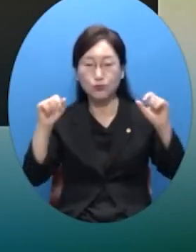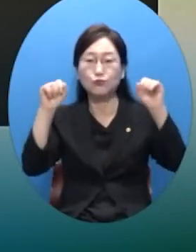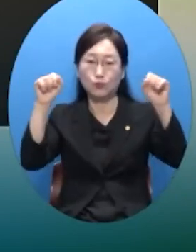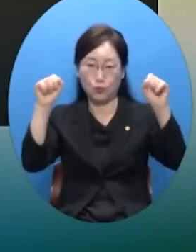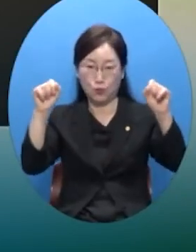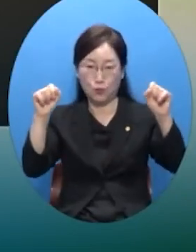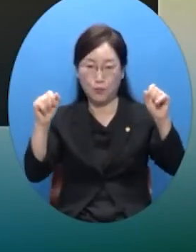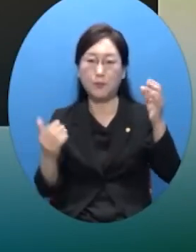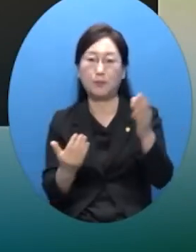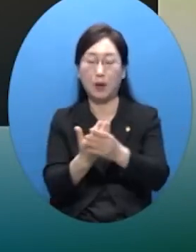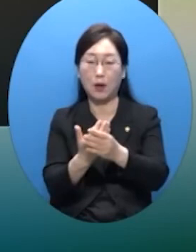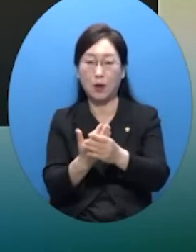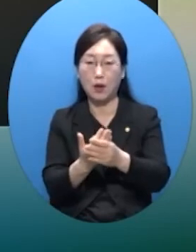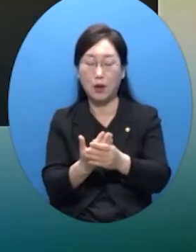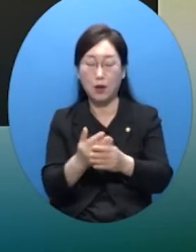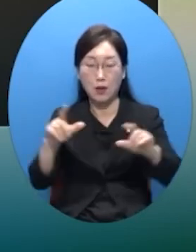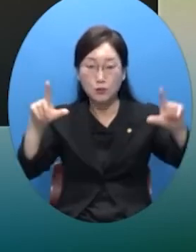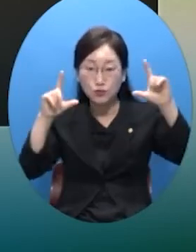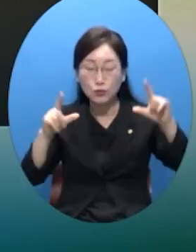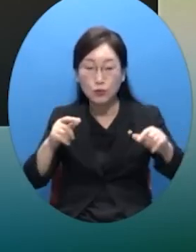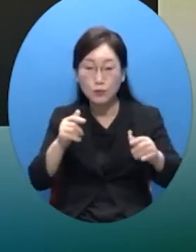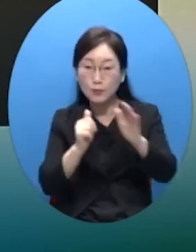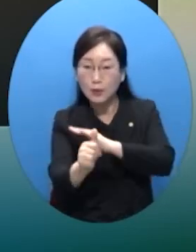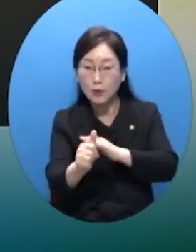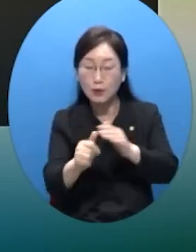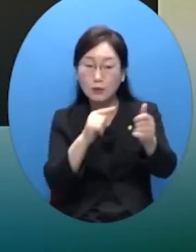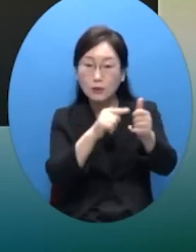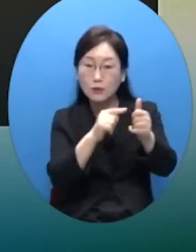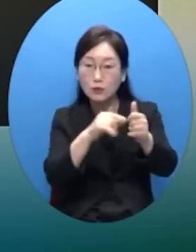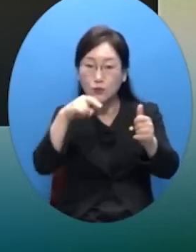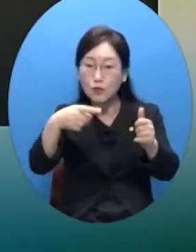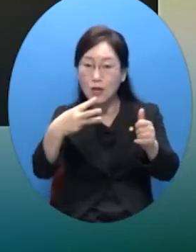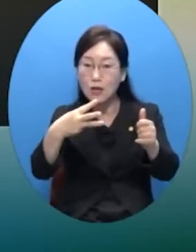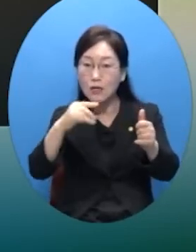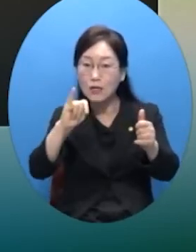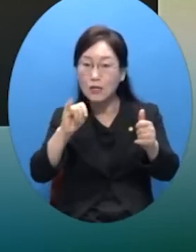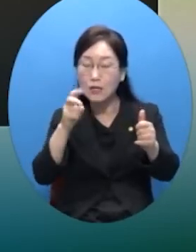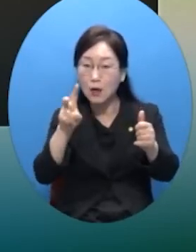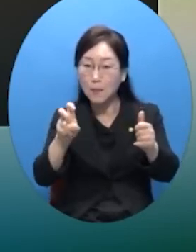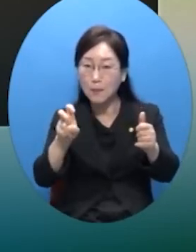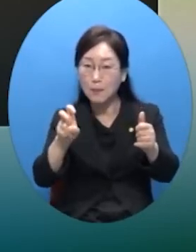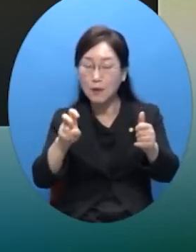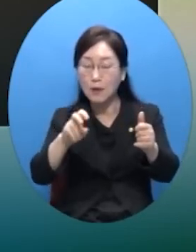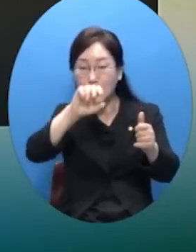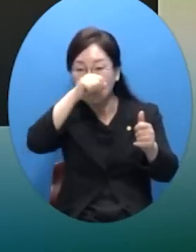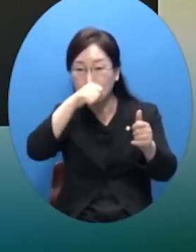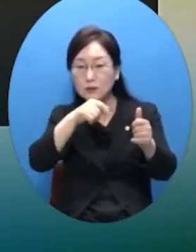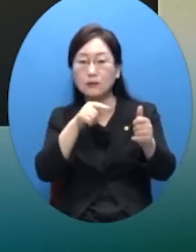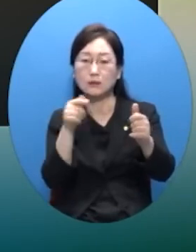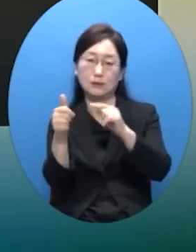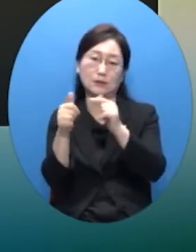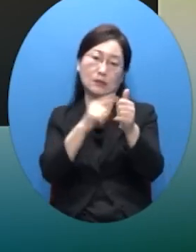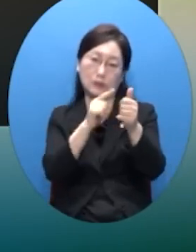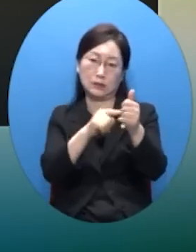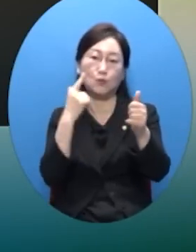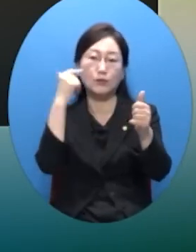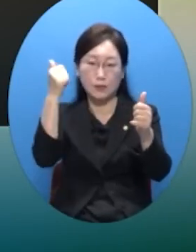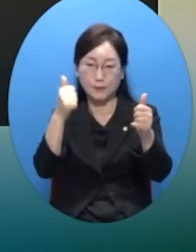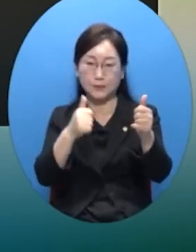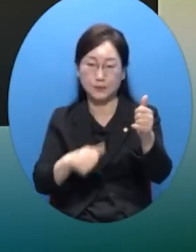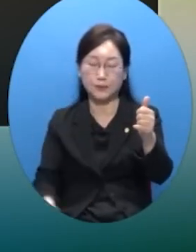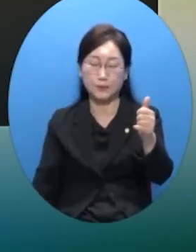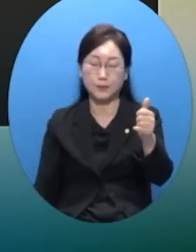모든 역사를 이룬 분이 바로 윌리엄 시모 흑인 목사님입니다. 이 목사님은